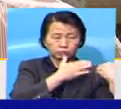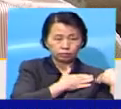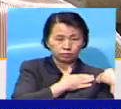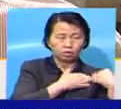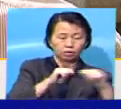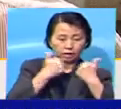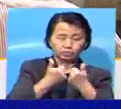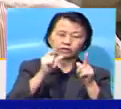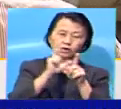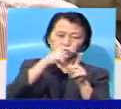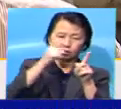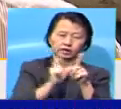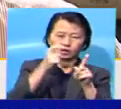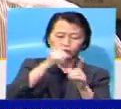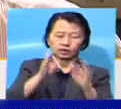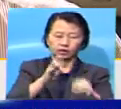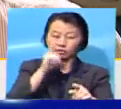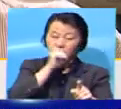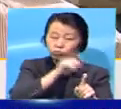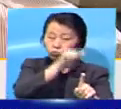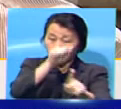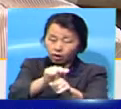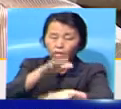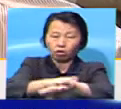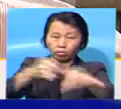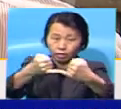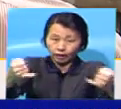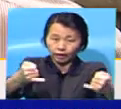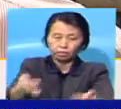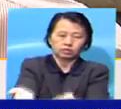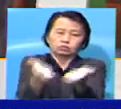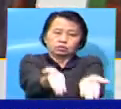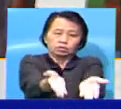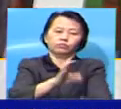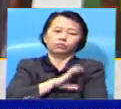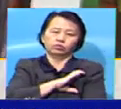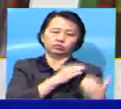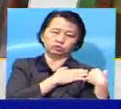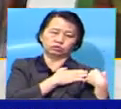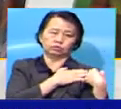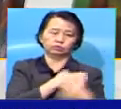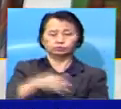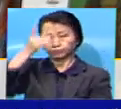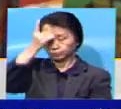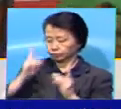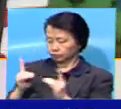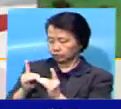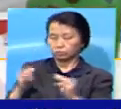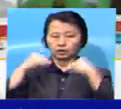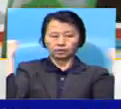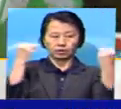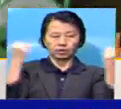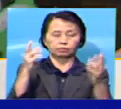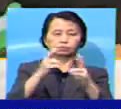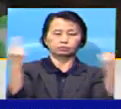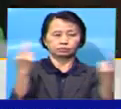sebagai agensi teknikal lah untuk membantu untuk mengesan link-link yang berkaitan. Dato' Jalani ditemui media pada majlis